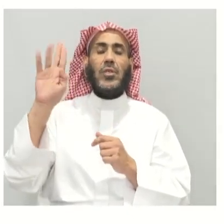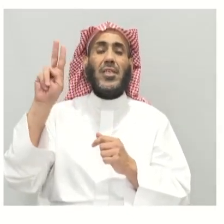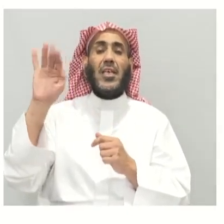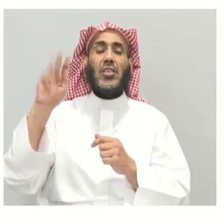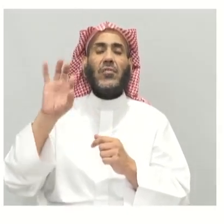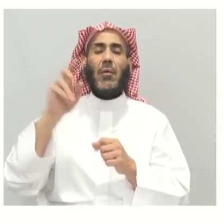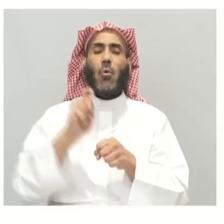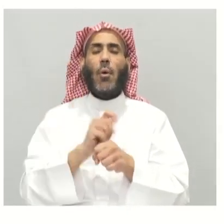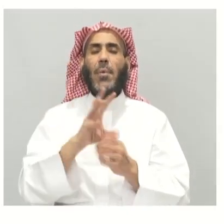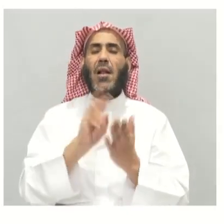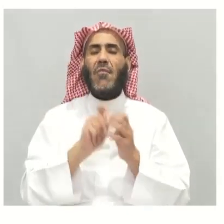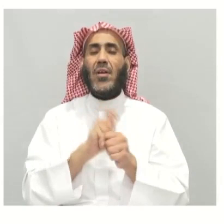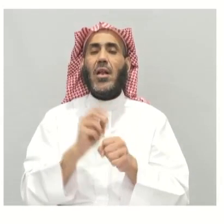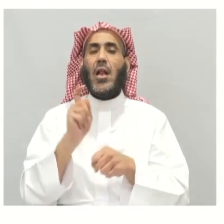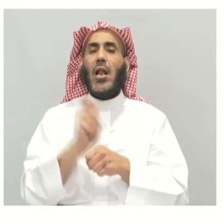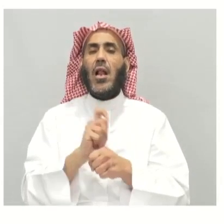الفعل الماضي